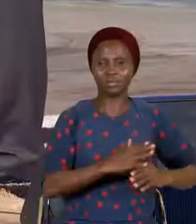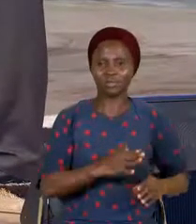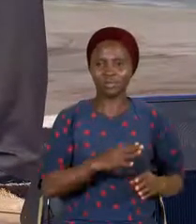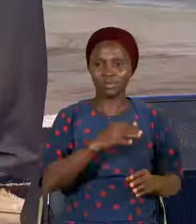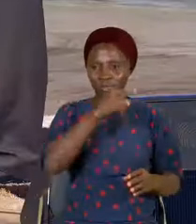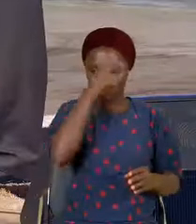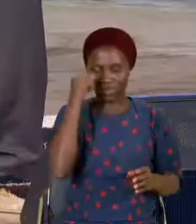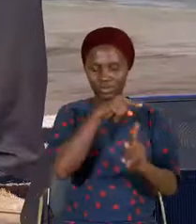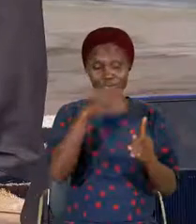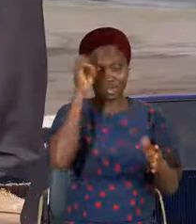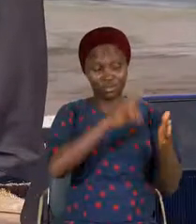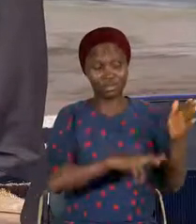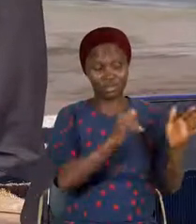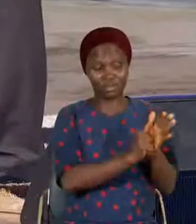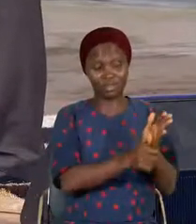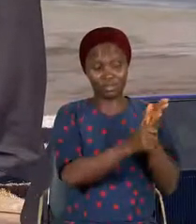et tu dis je vais mettre ça